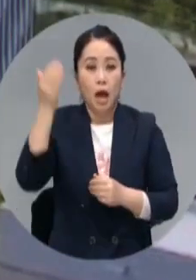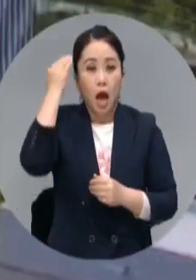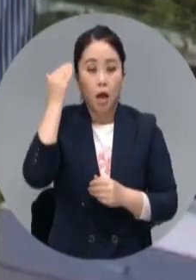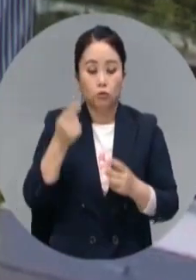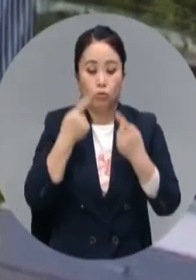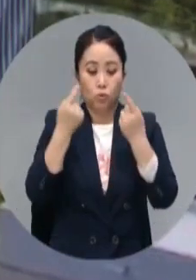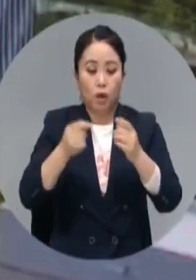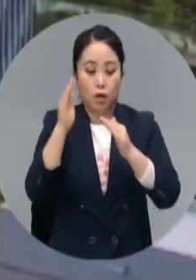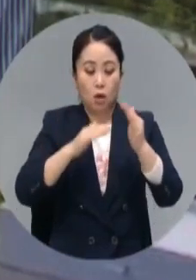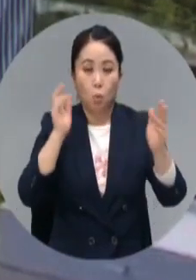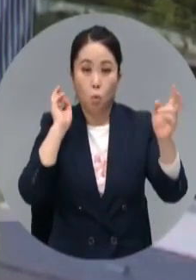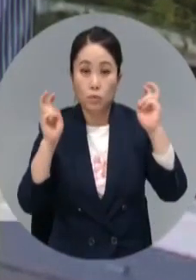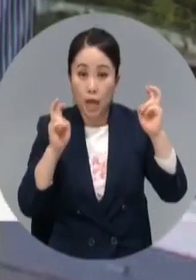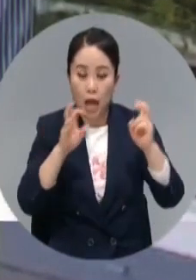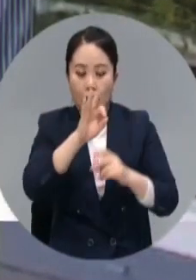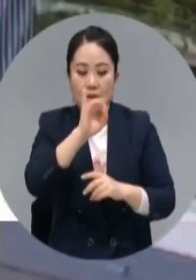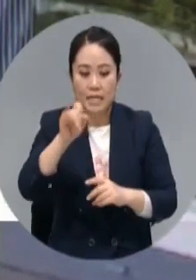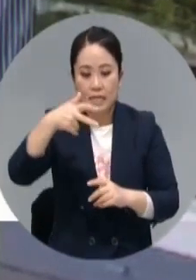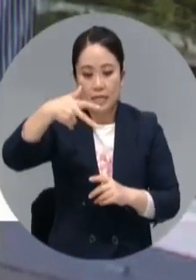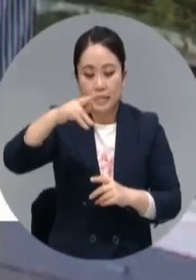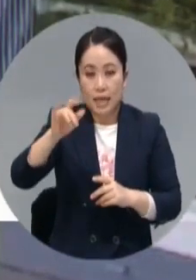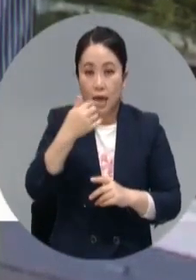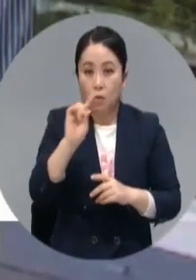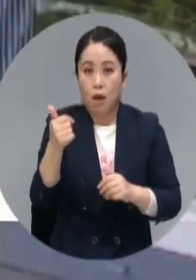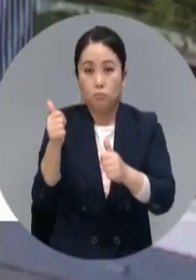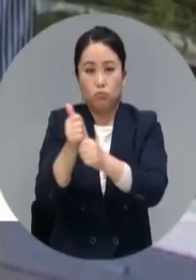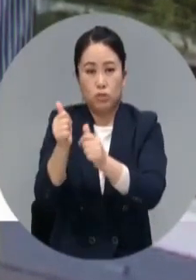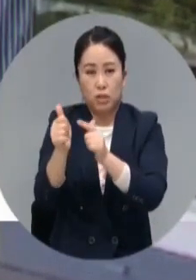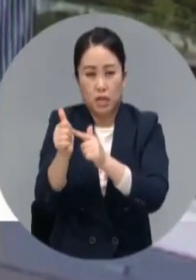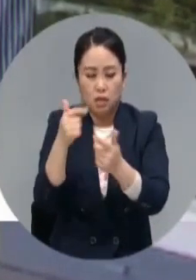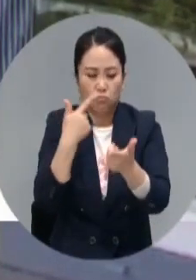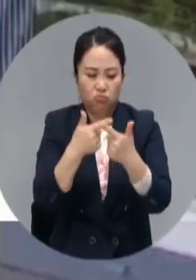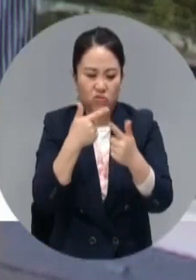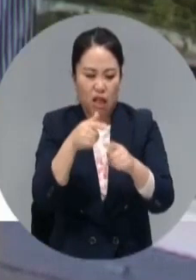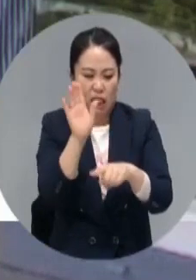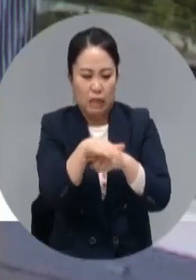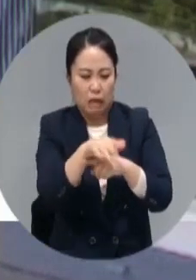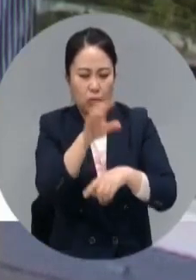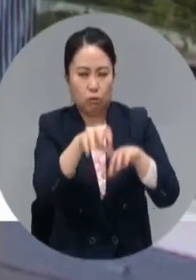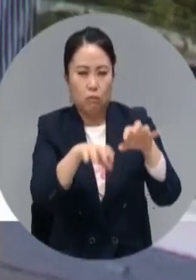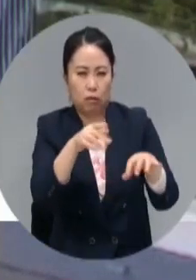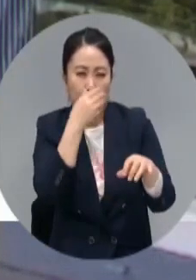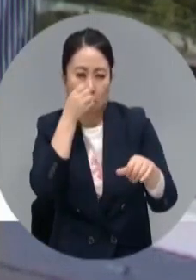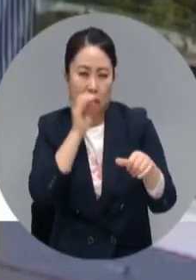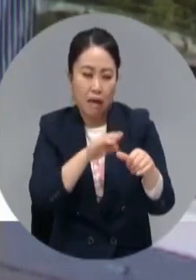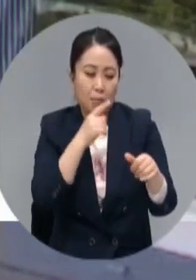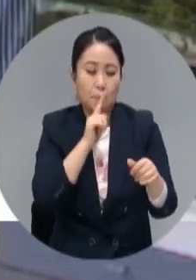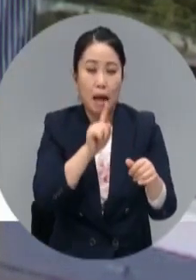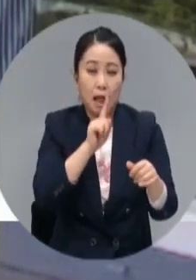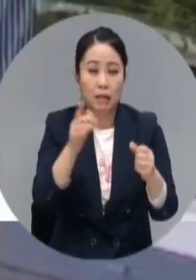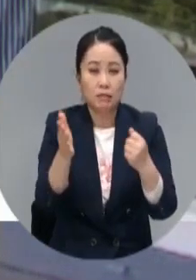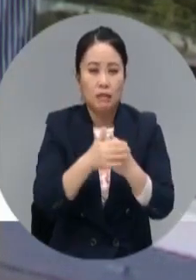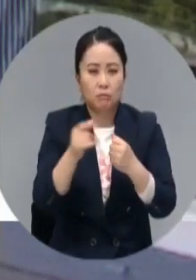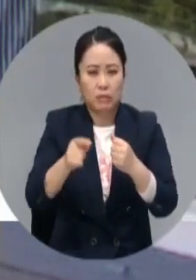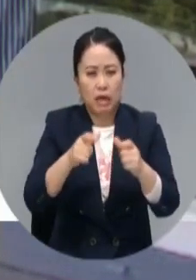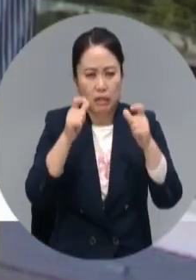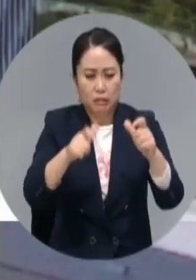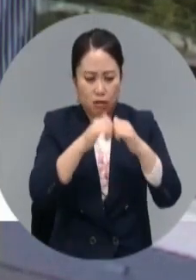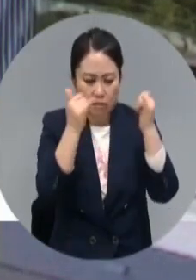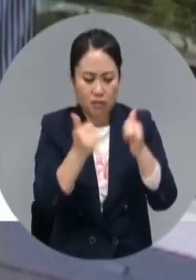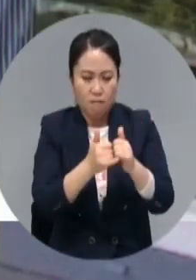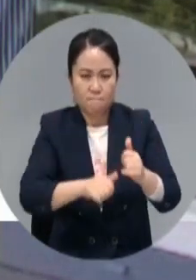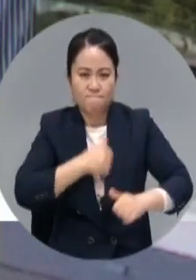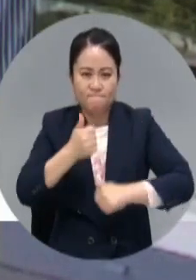한국 관광공사 이재환 부사장의 부산 촌동네 발언으로 지역사회가 들 끓고 있습니다 한국